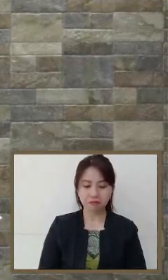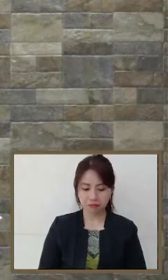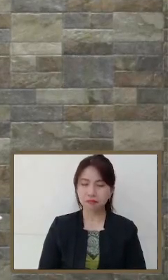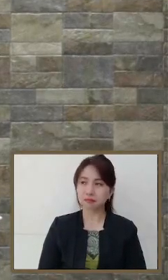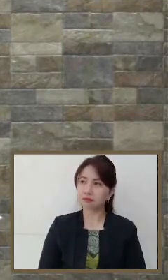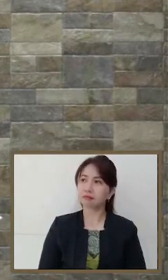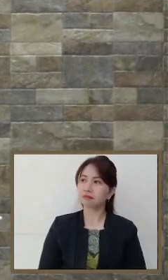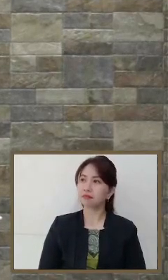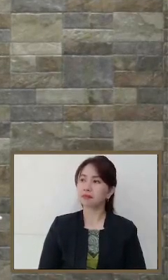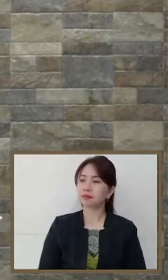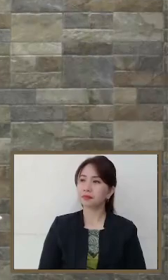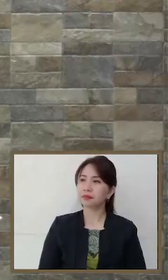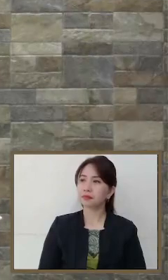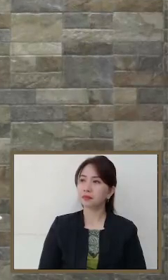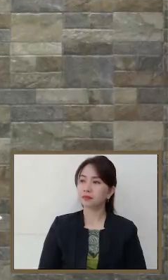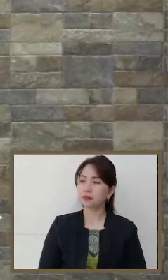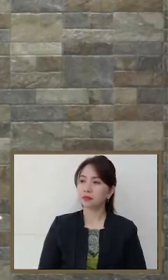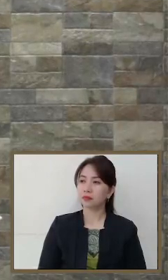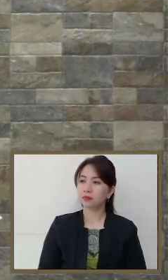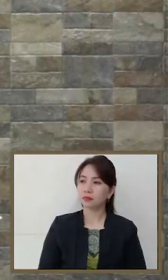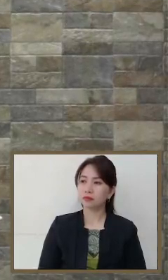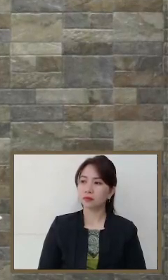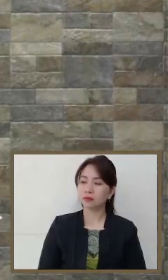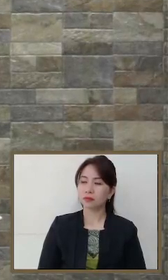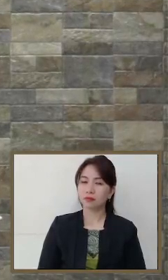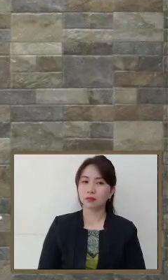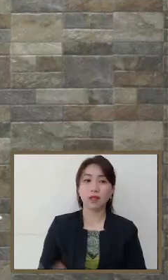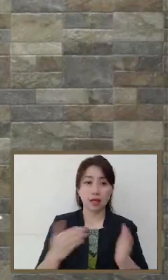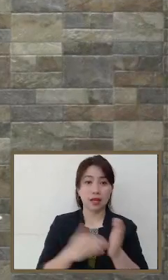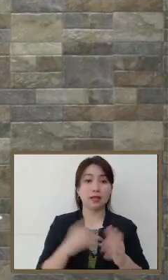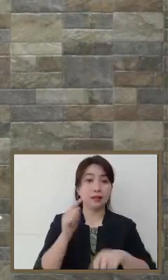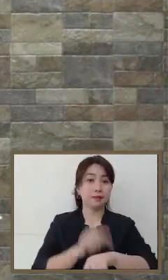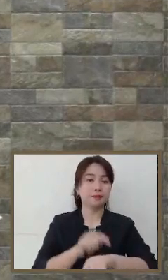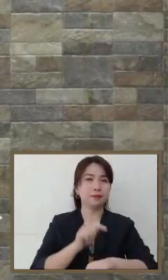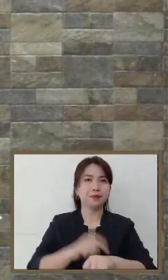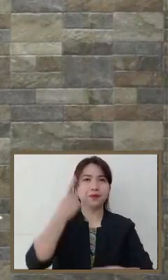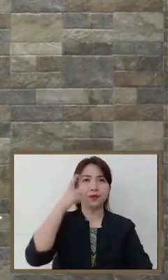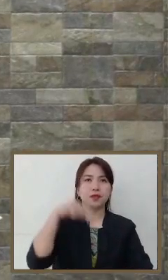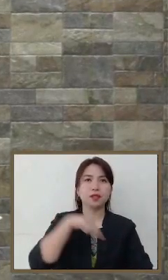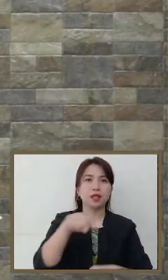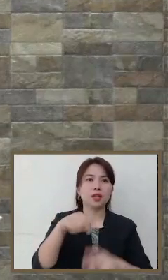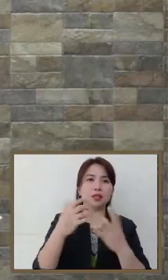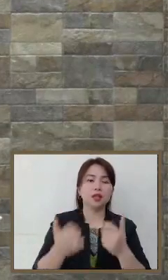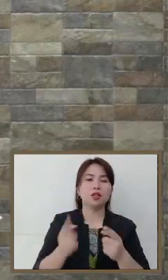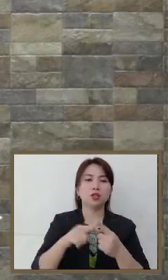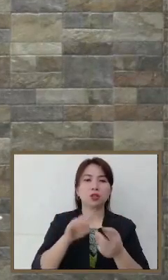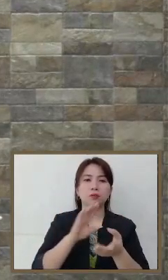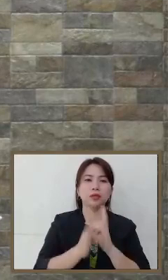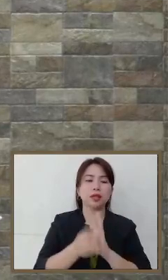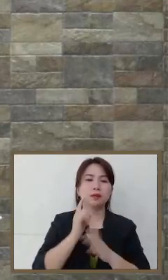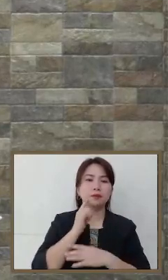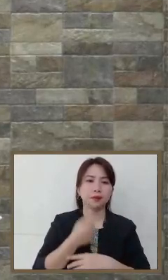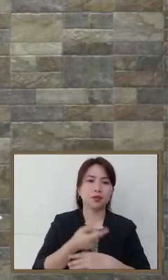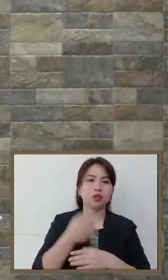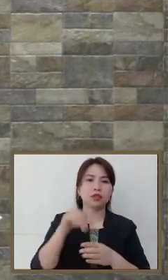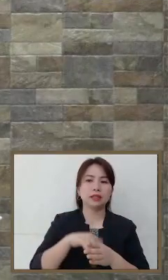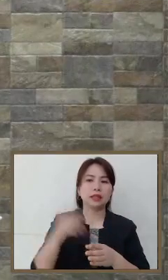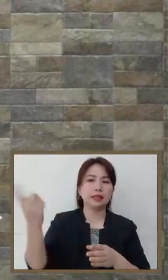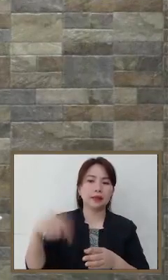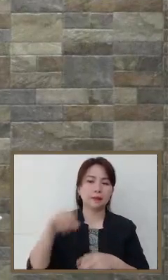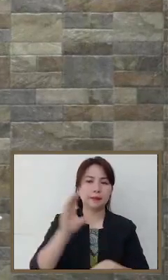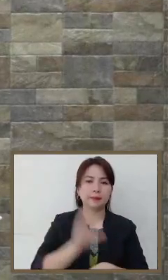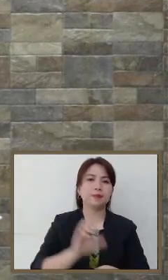moay mga kapatid High time for us mga kapatid na seryosohin natin ang pagpunta natin sa church Seryoso ang